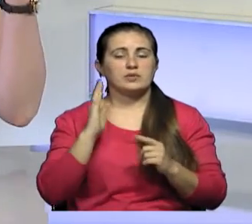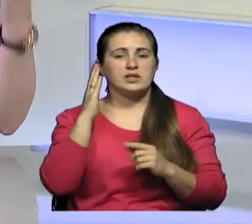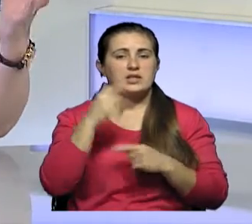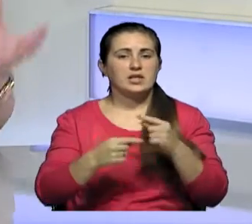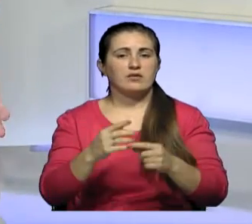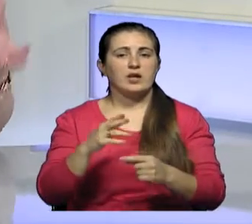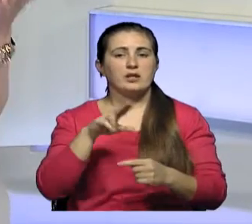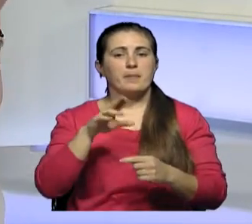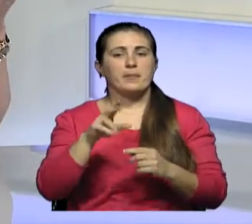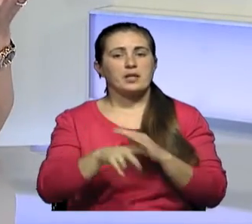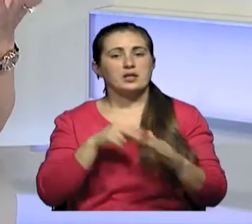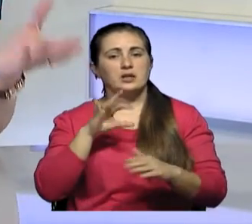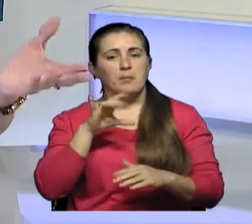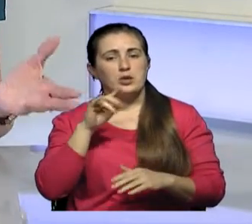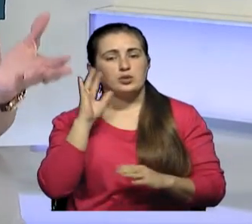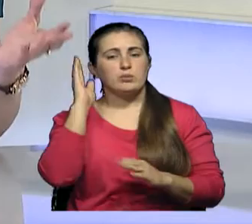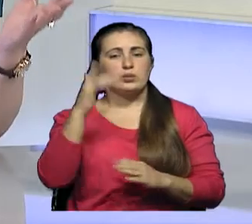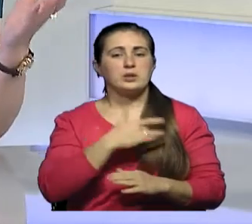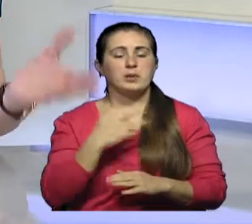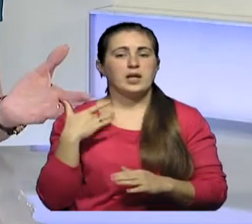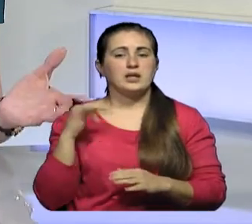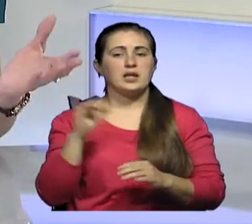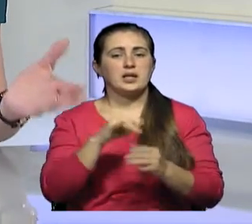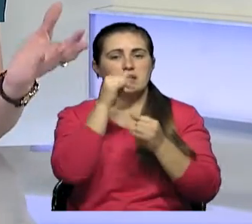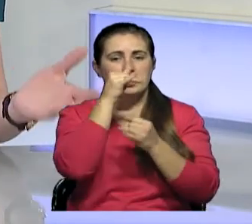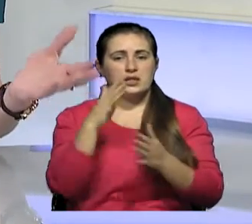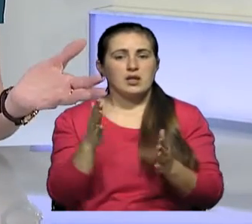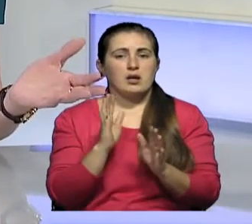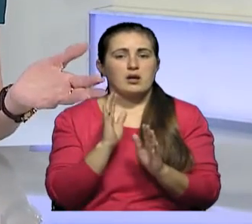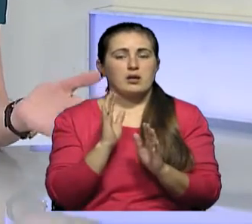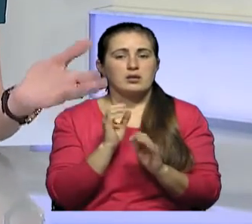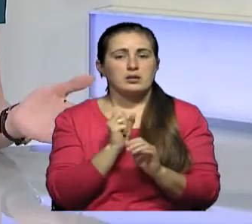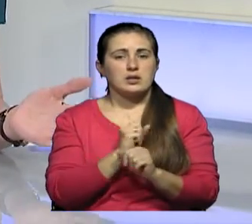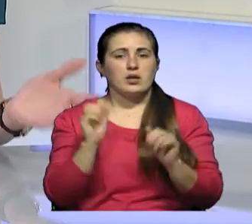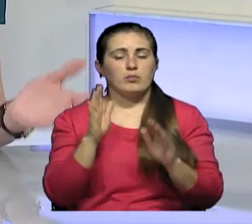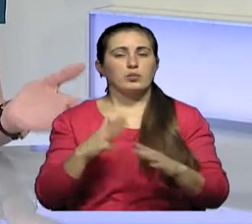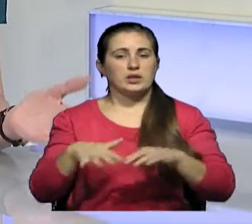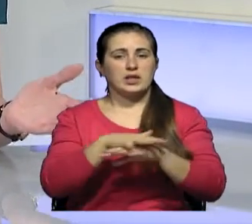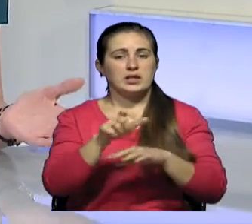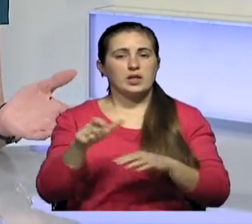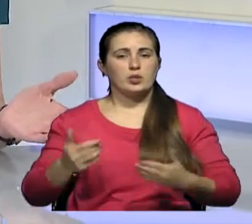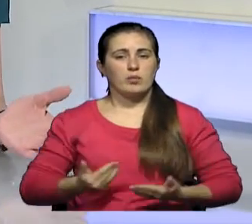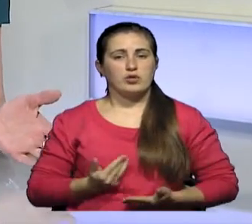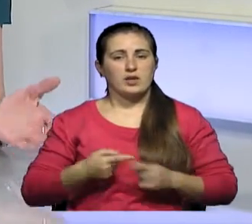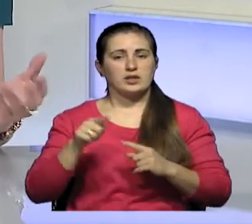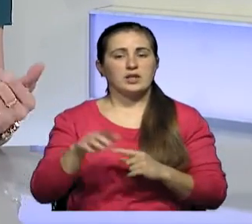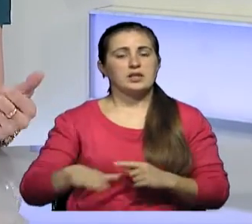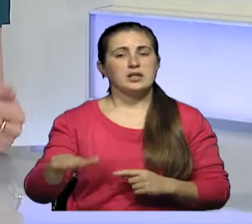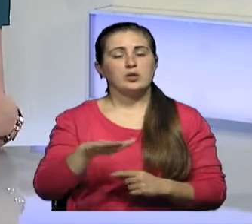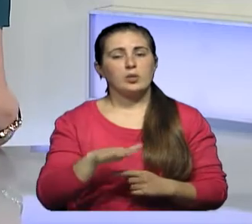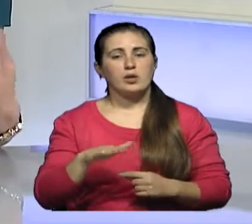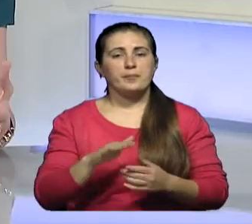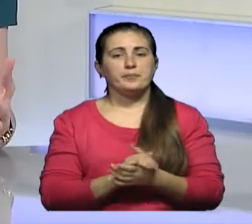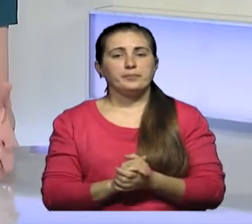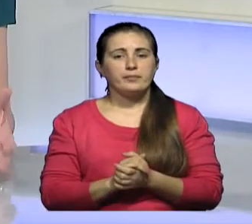большое запыление и нельзя будет людям населению проживать данной территории то